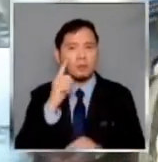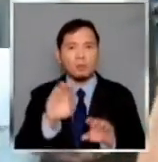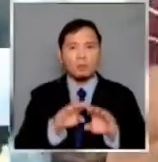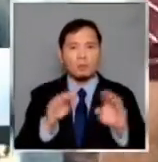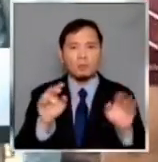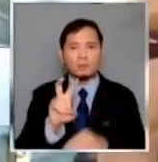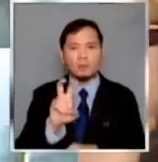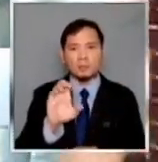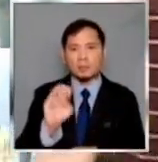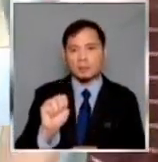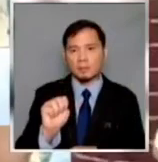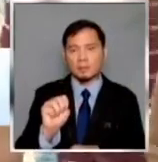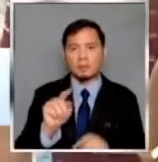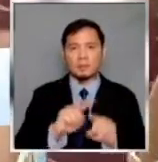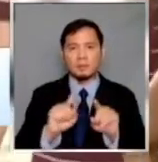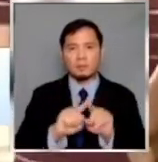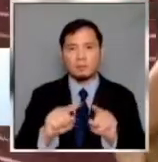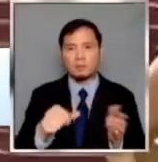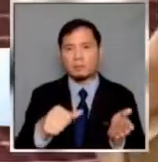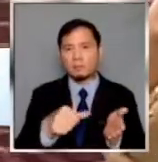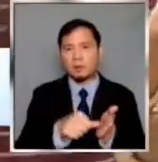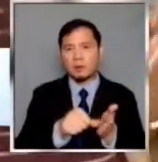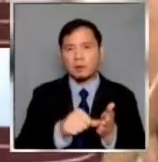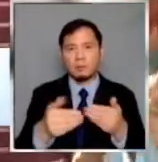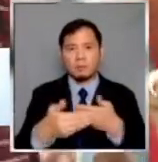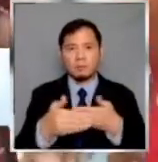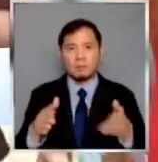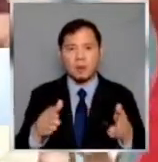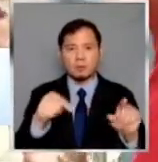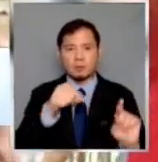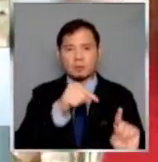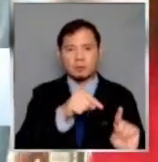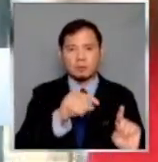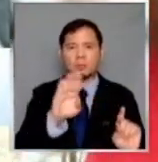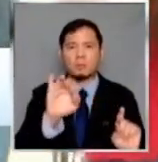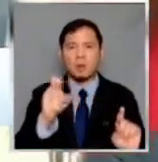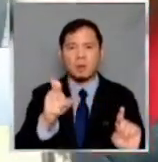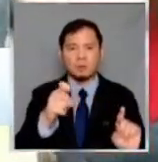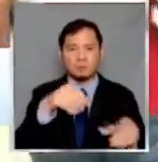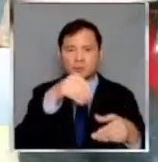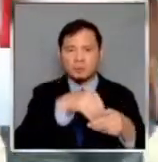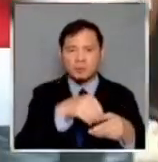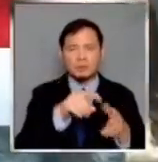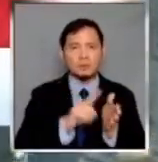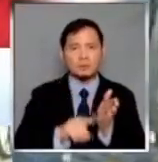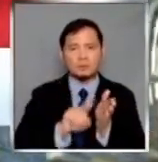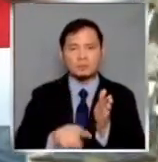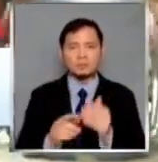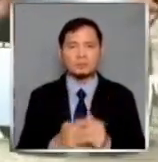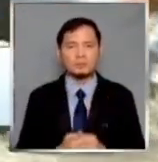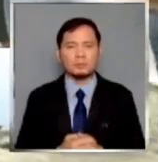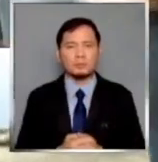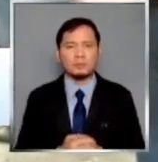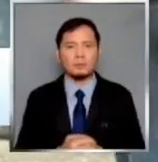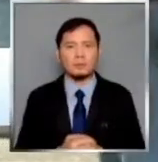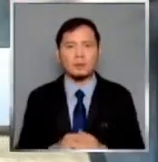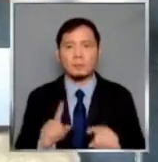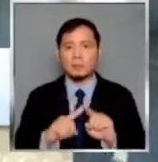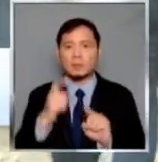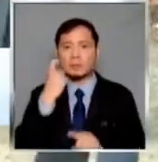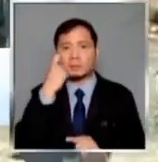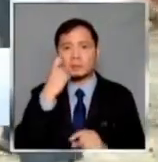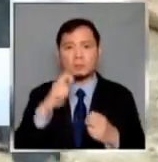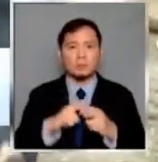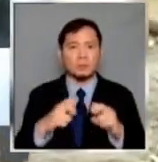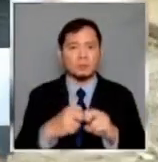ngayon ang sitwasyon dito ay medyo late lang na bumukas ang mga clustered precincts pero ngayon unti-unti